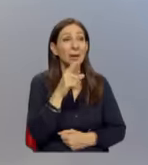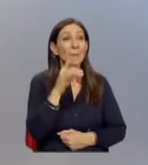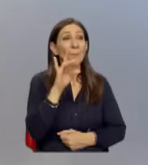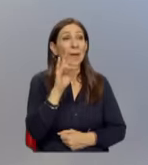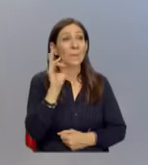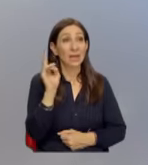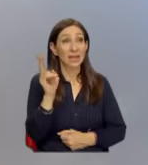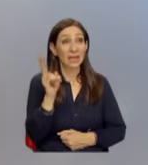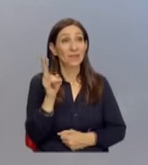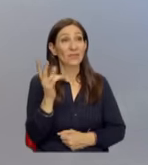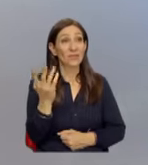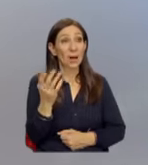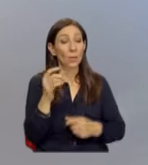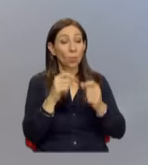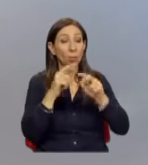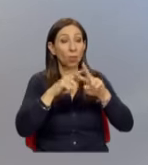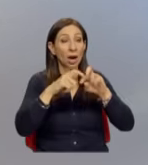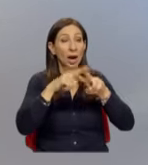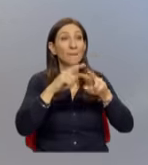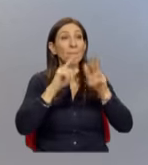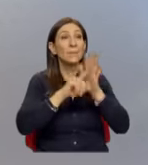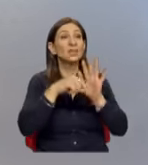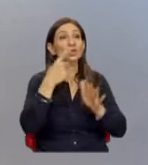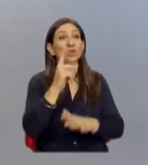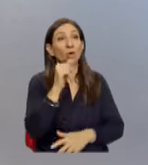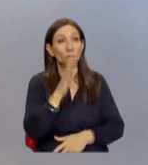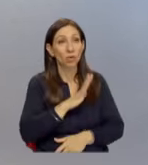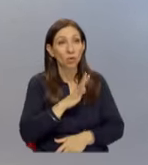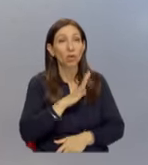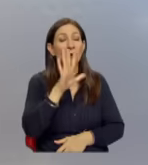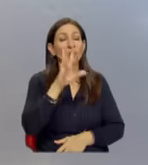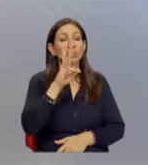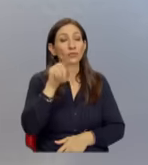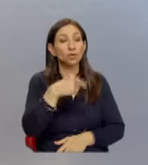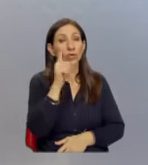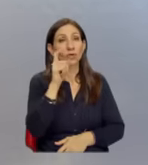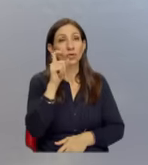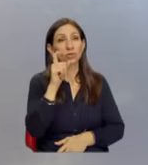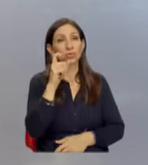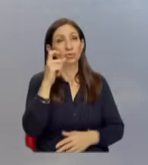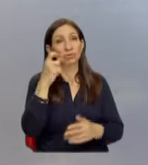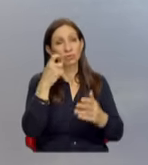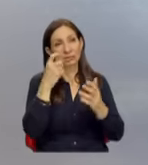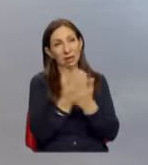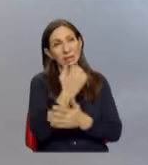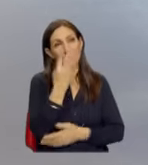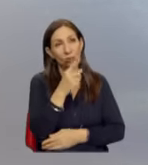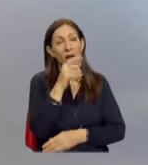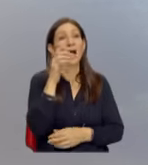Hareket Partisi'ndeydi ve Bora Balcıoğlu %53,19 ile kazanan isim oldu.